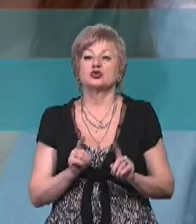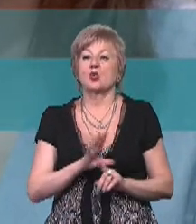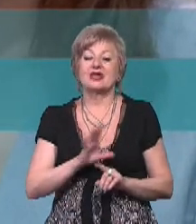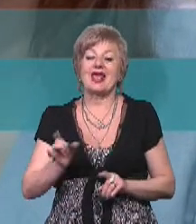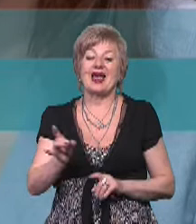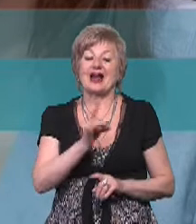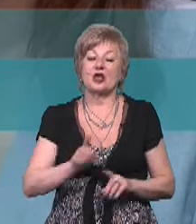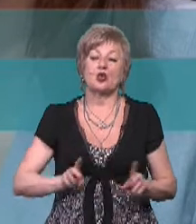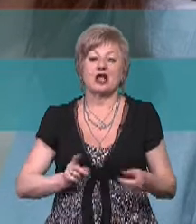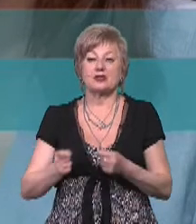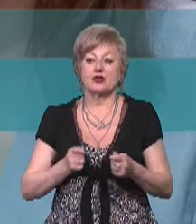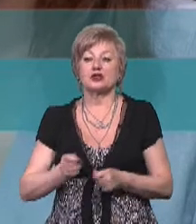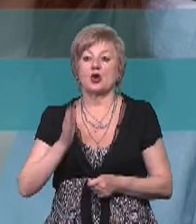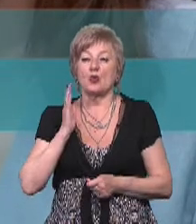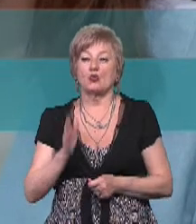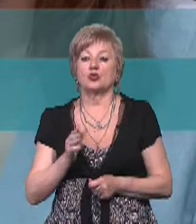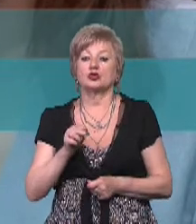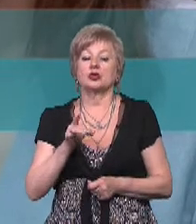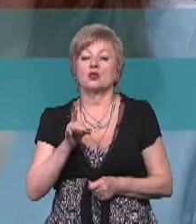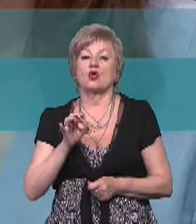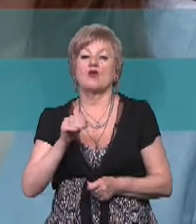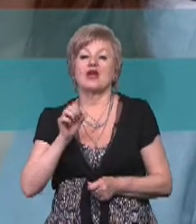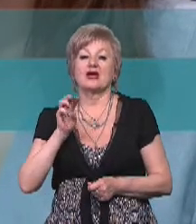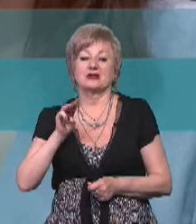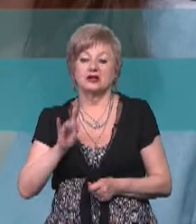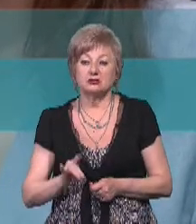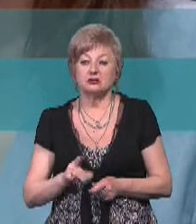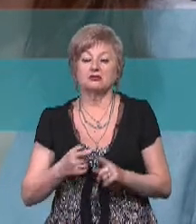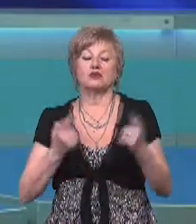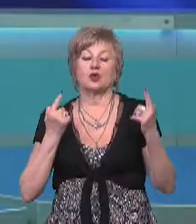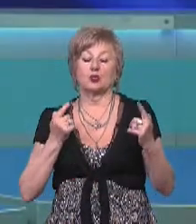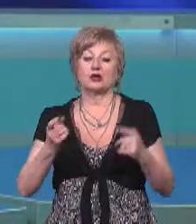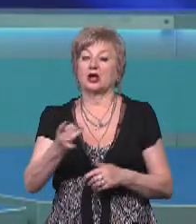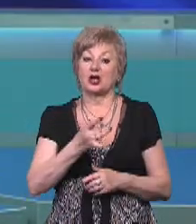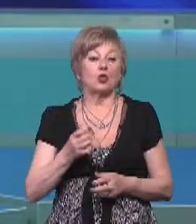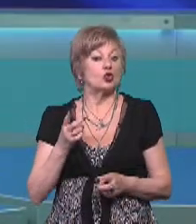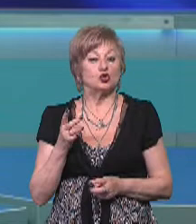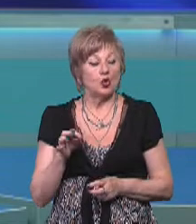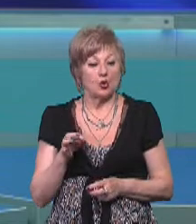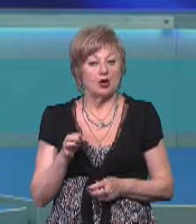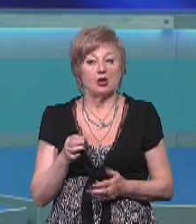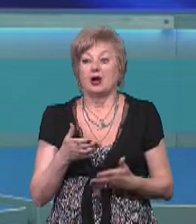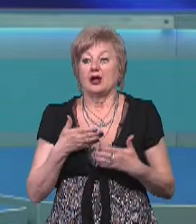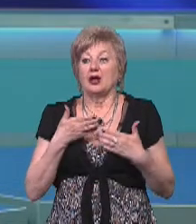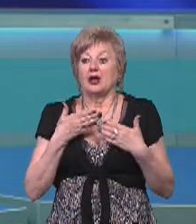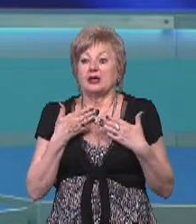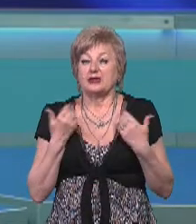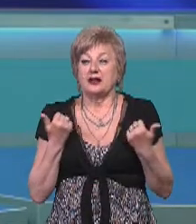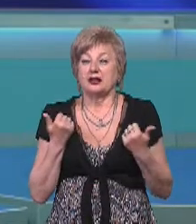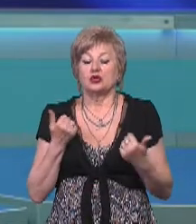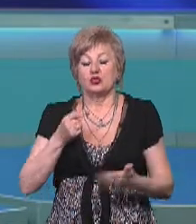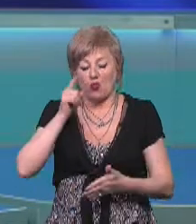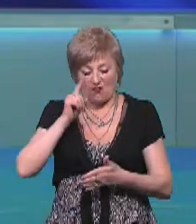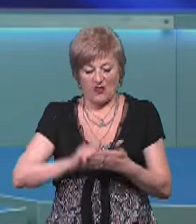районні адміністрації, а будуть префекти в таких укрупнених районах. Наразі немає такої, знову ж таки,